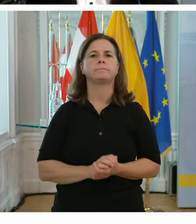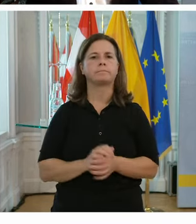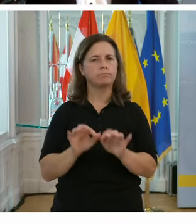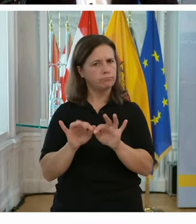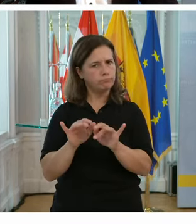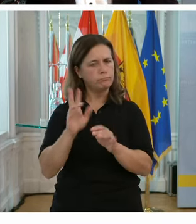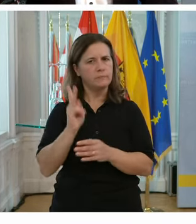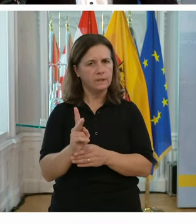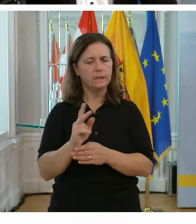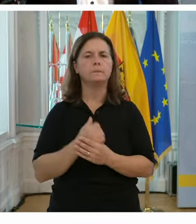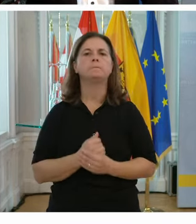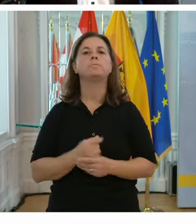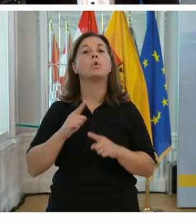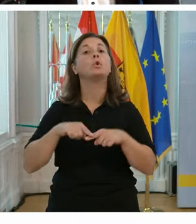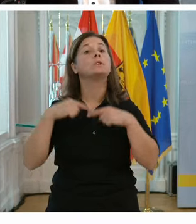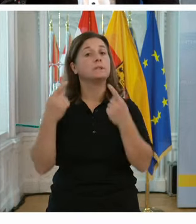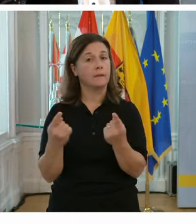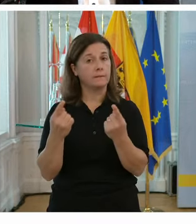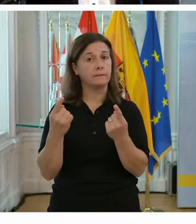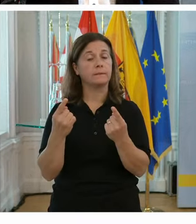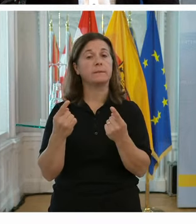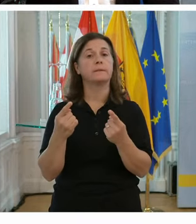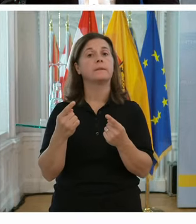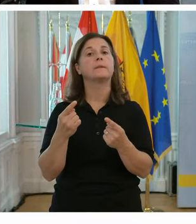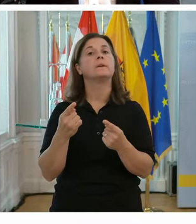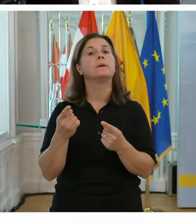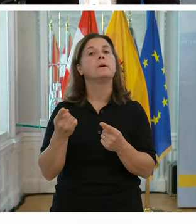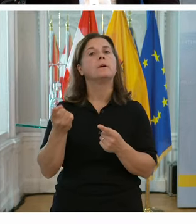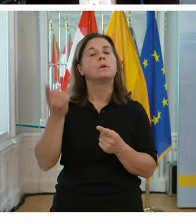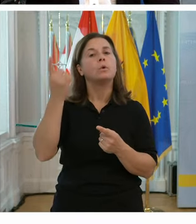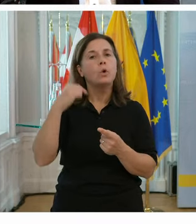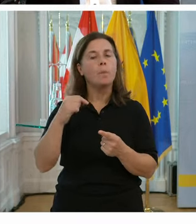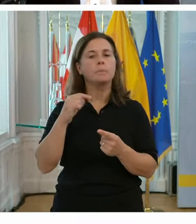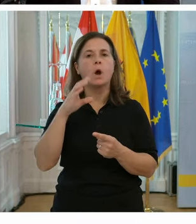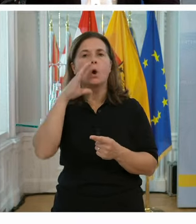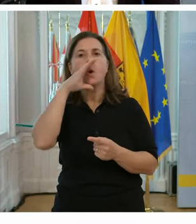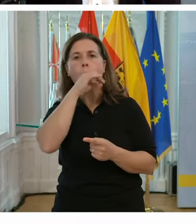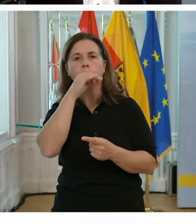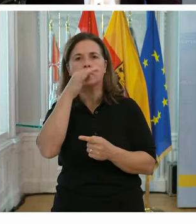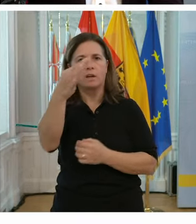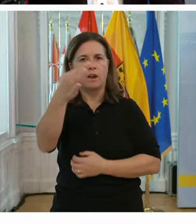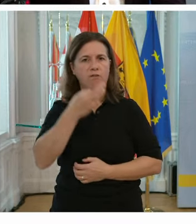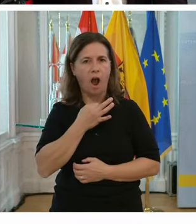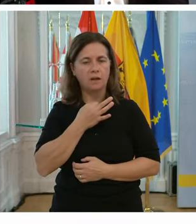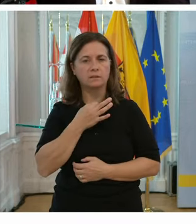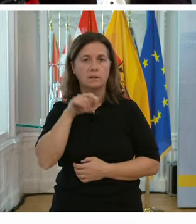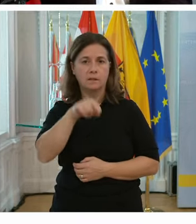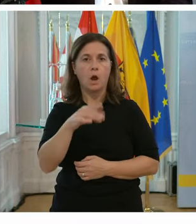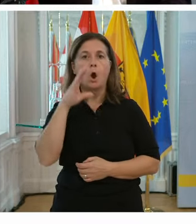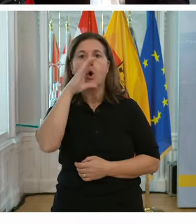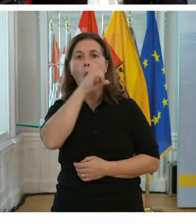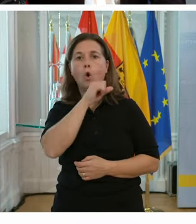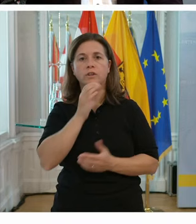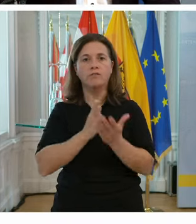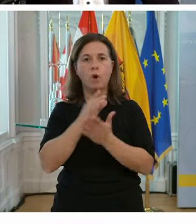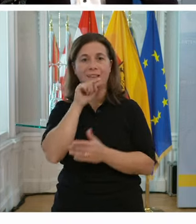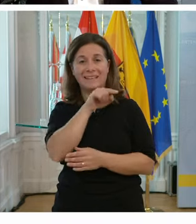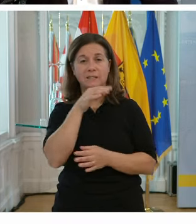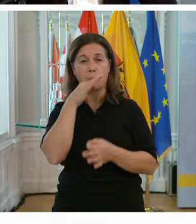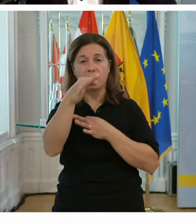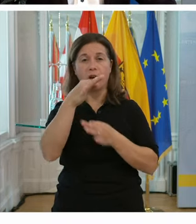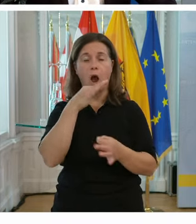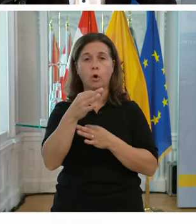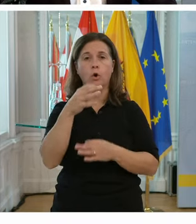www.menti.com und dann werden Sie nach einem Code befragt und der lautet für diese Befragung